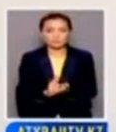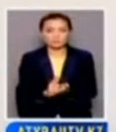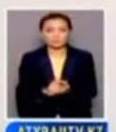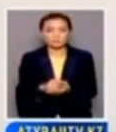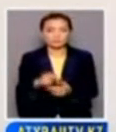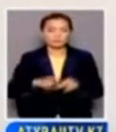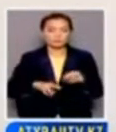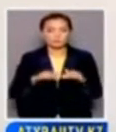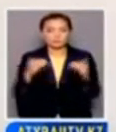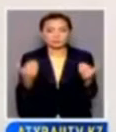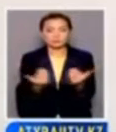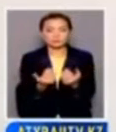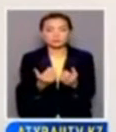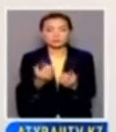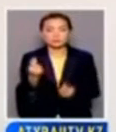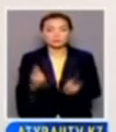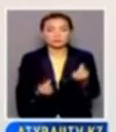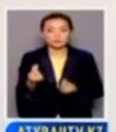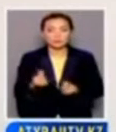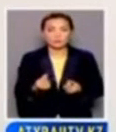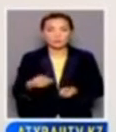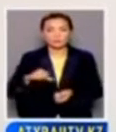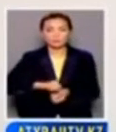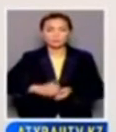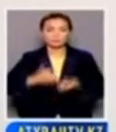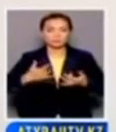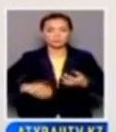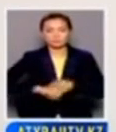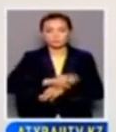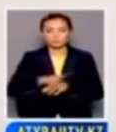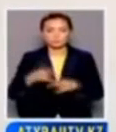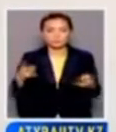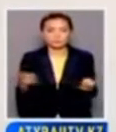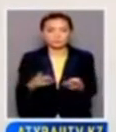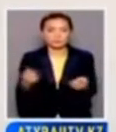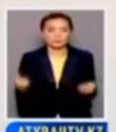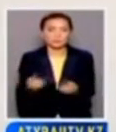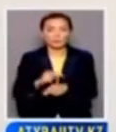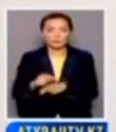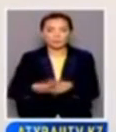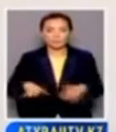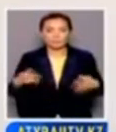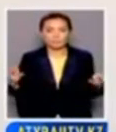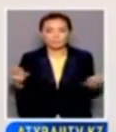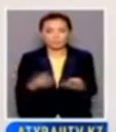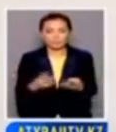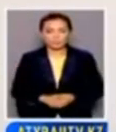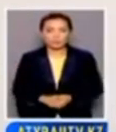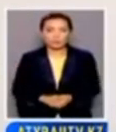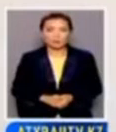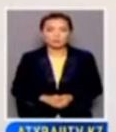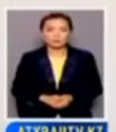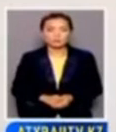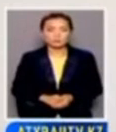Манеждер салынуы керек, және жеңіл атлетикаға қатысты керек жарақты дүниелер, және бапкерлер міндетті түрде оқытылуы керек.